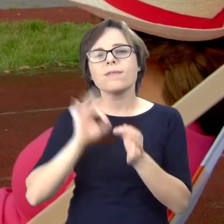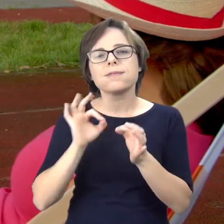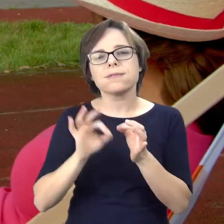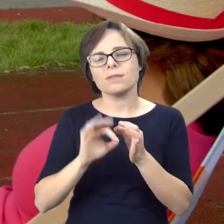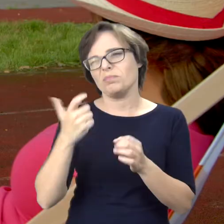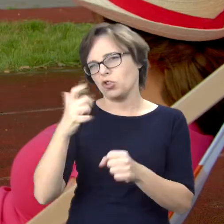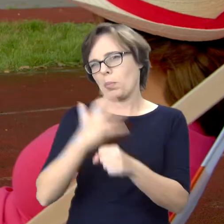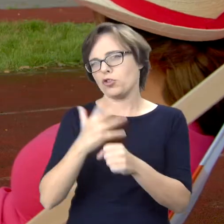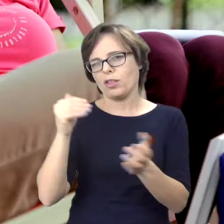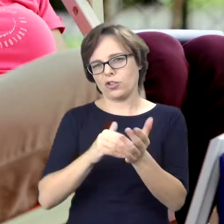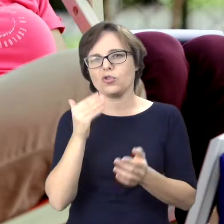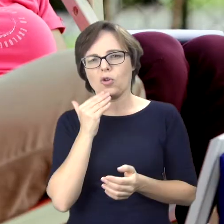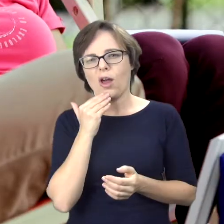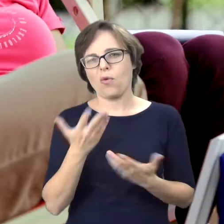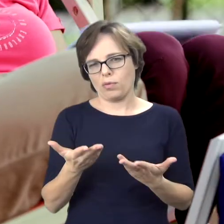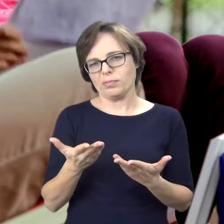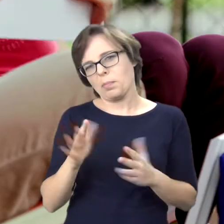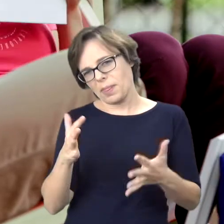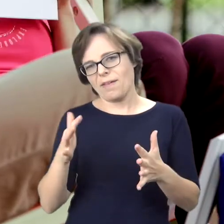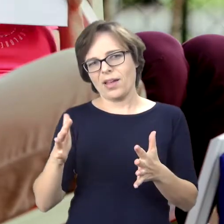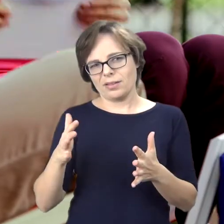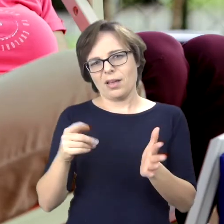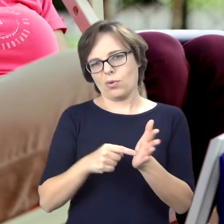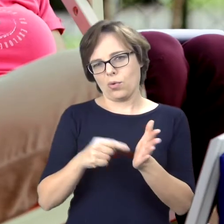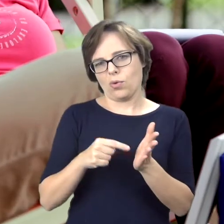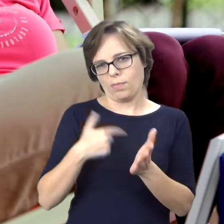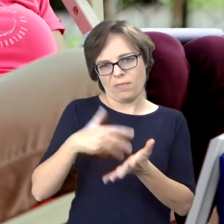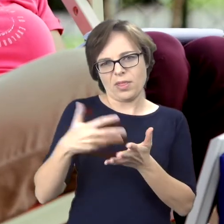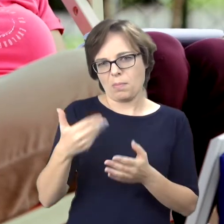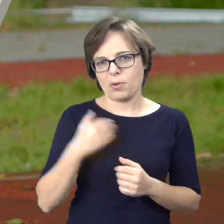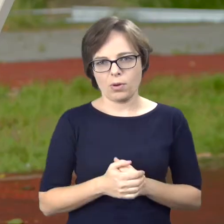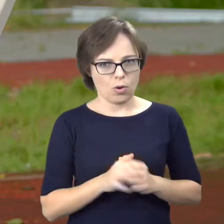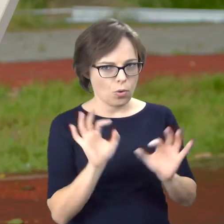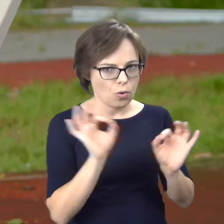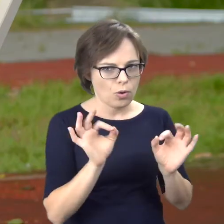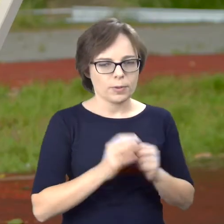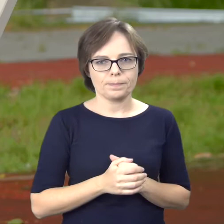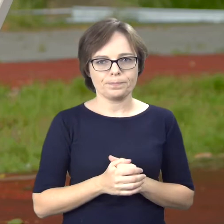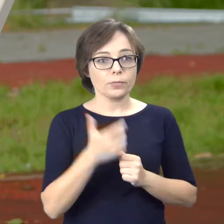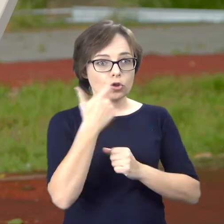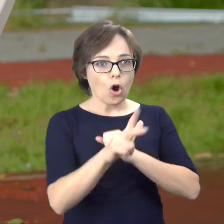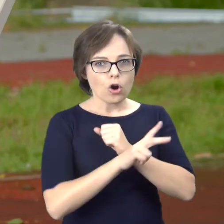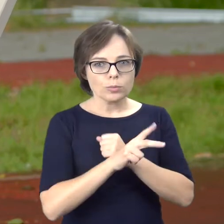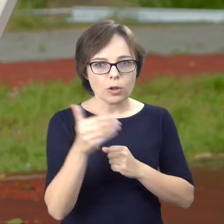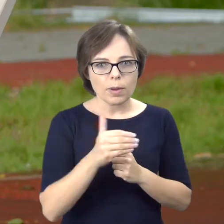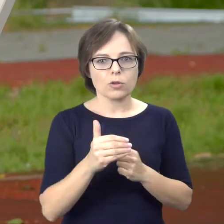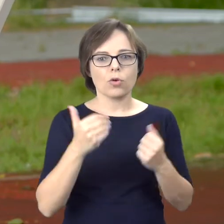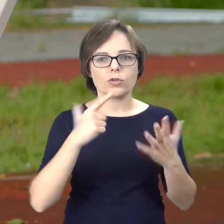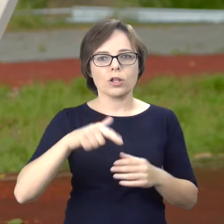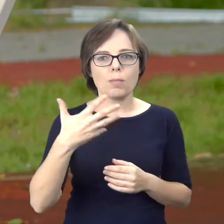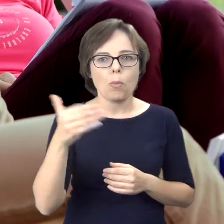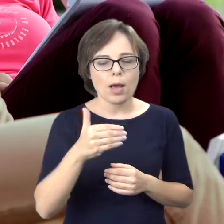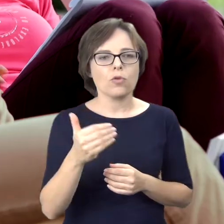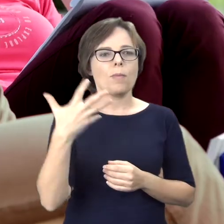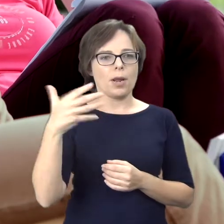że 150 tysięcy dolarów to jest taka kwota pi razy drzwi, która no, poszła. Masakra. 180 metrów, 7,5 metra i